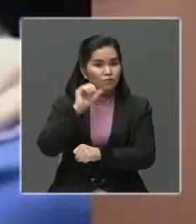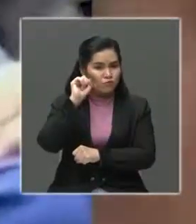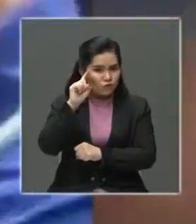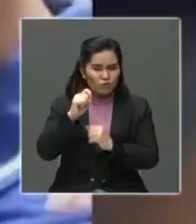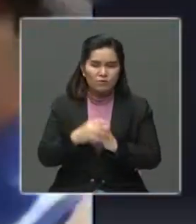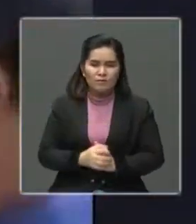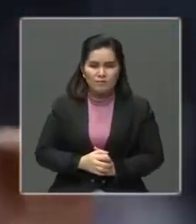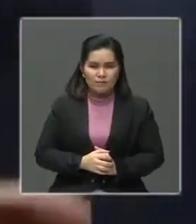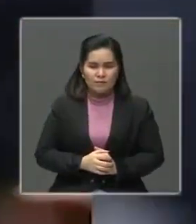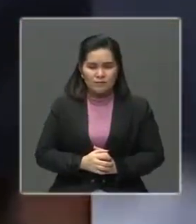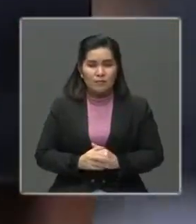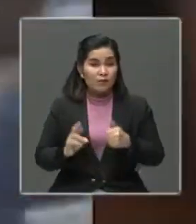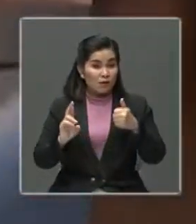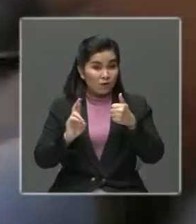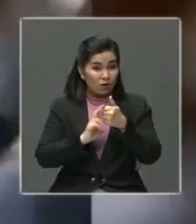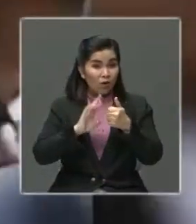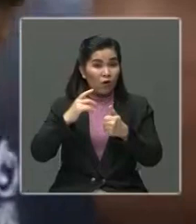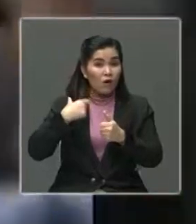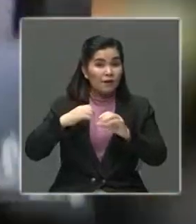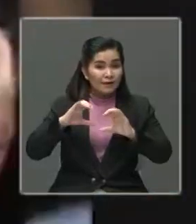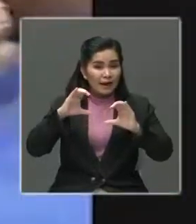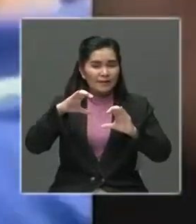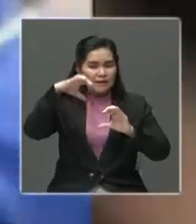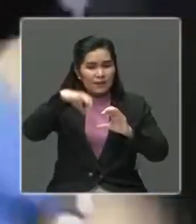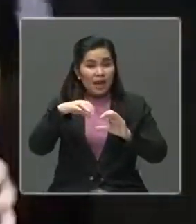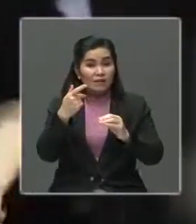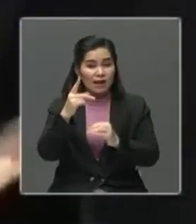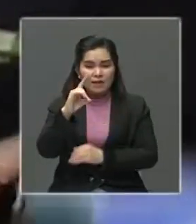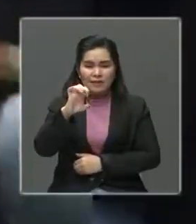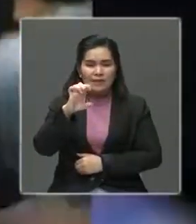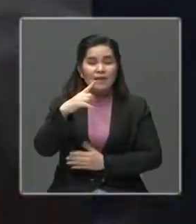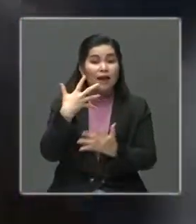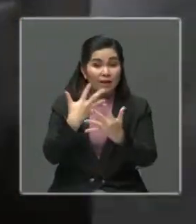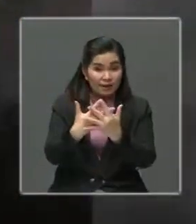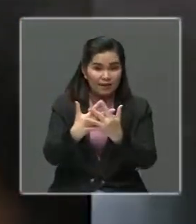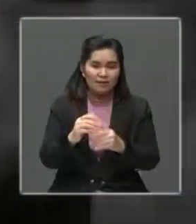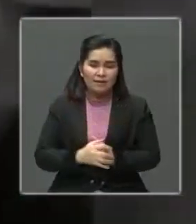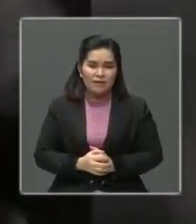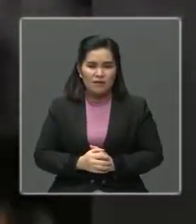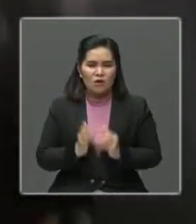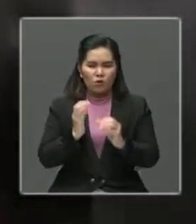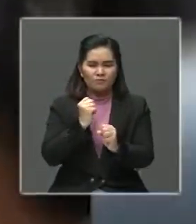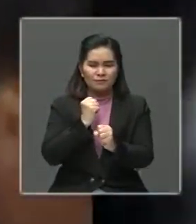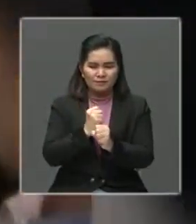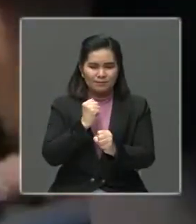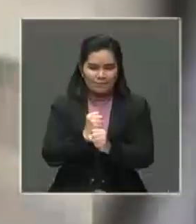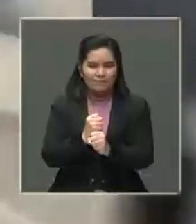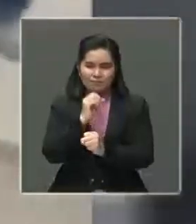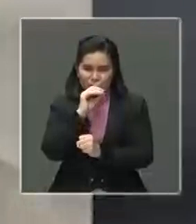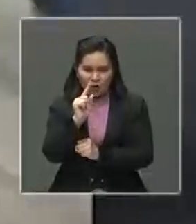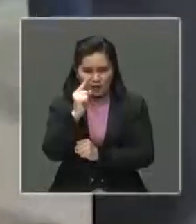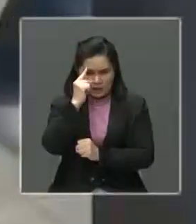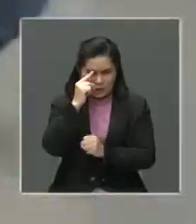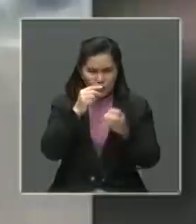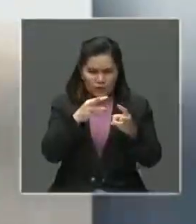ชาญชัยรองอธิบดีอัยการสำนักงานคดีอาญาซึ่งเป็นคณะทำงานอีกคนท่านก็บอกด้วยว่าเรื่องนี้เนี่ยเราจะทำอย่